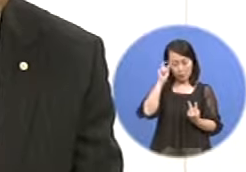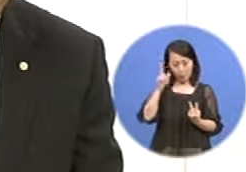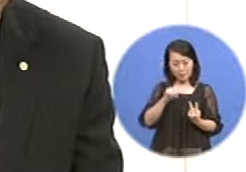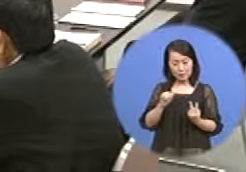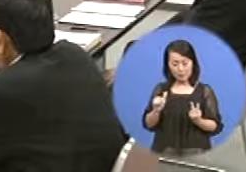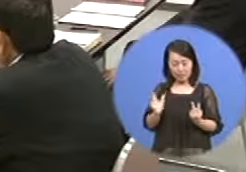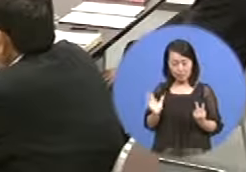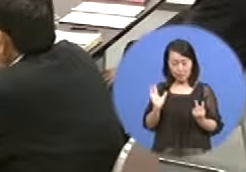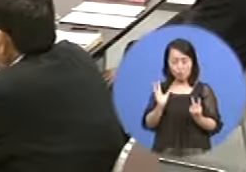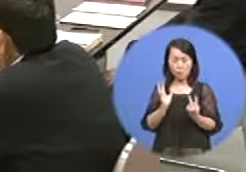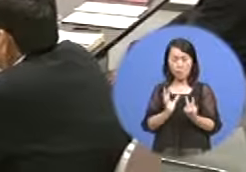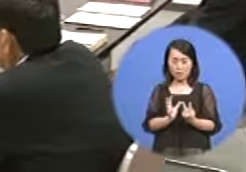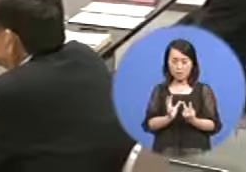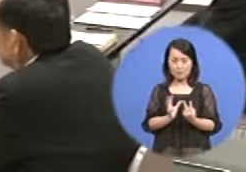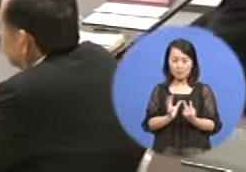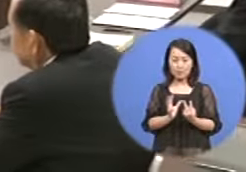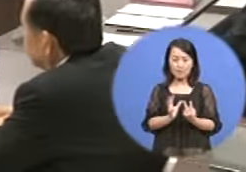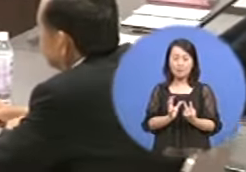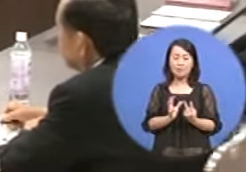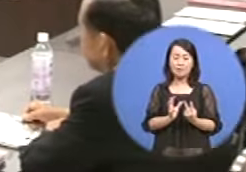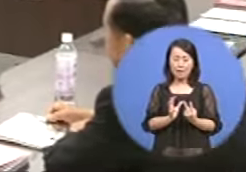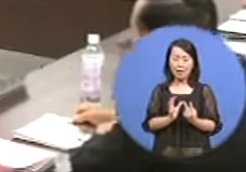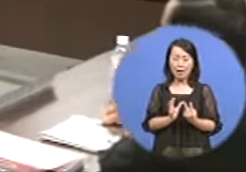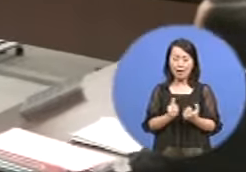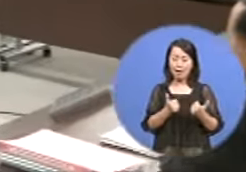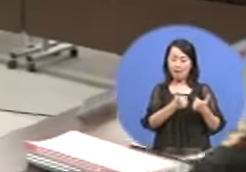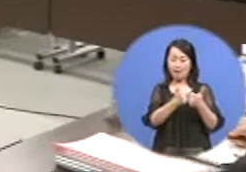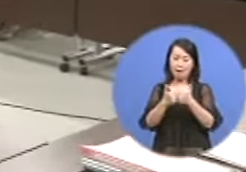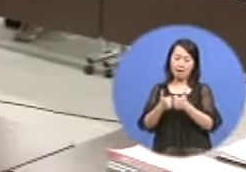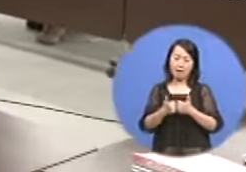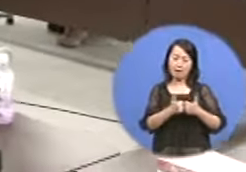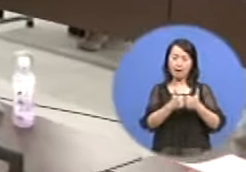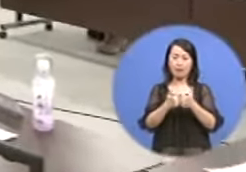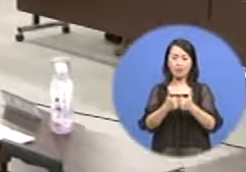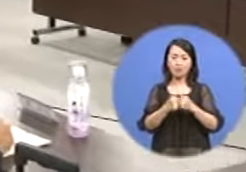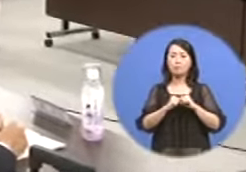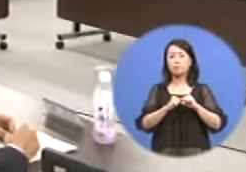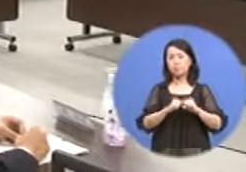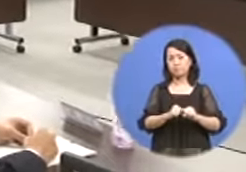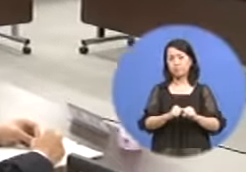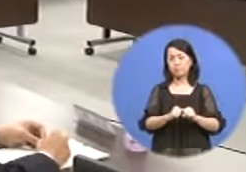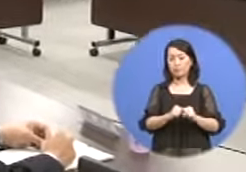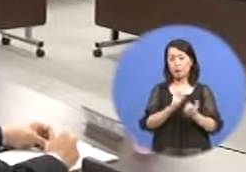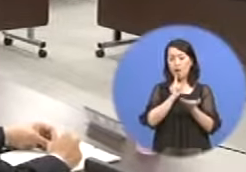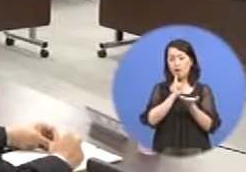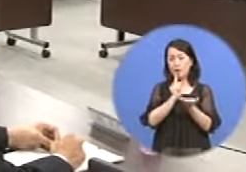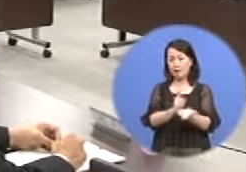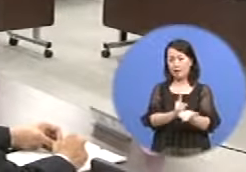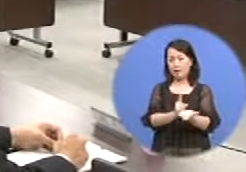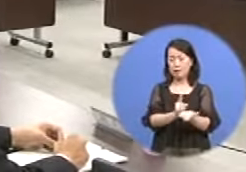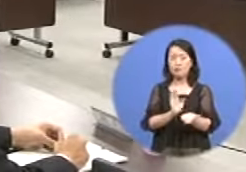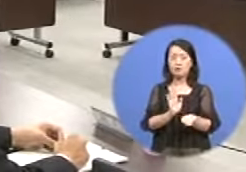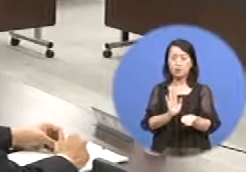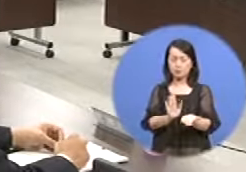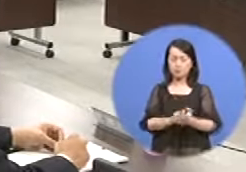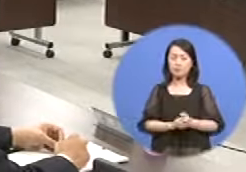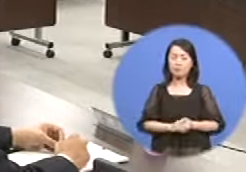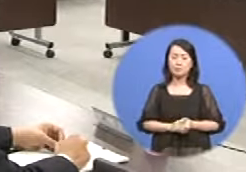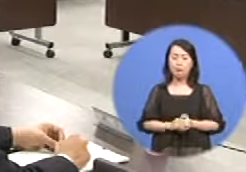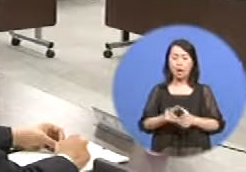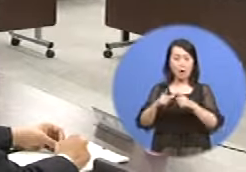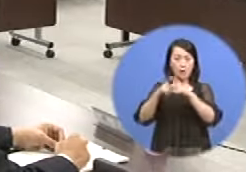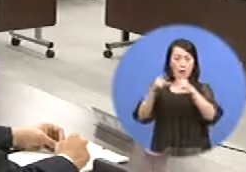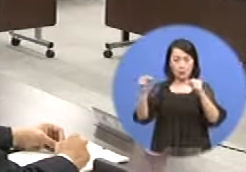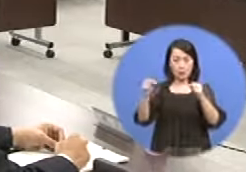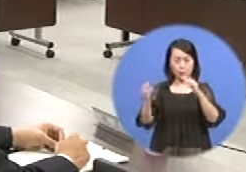って、それで実はあのこの会議をで提言をしてもらったんです。 あ、そうですか。 だからこの日本トップレベル